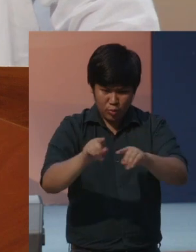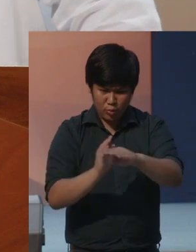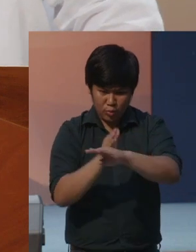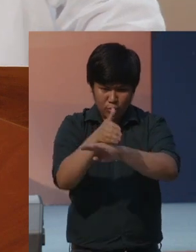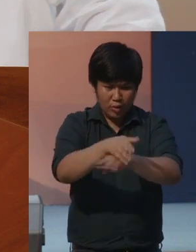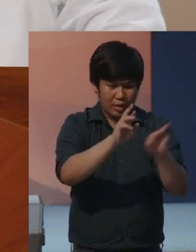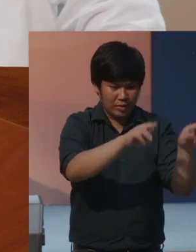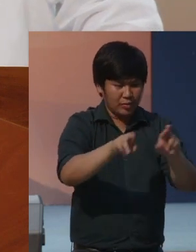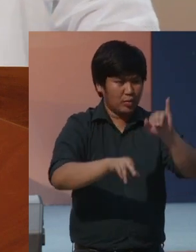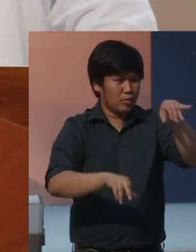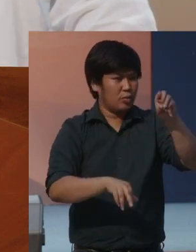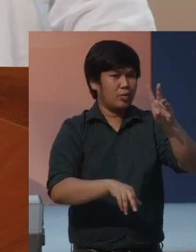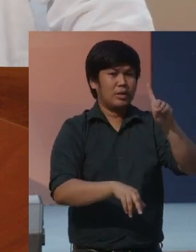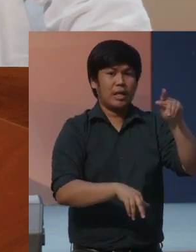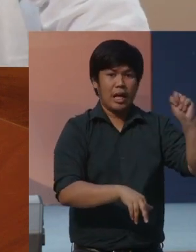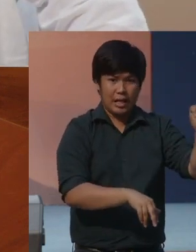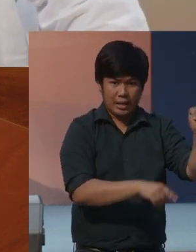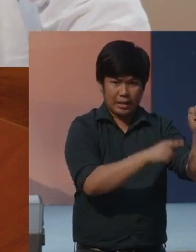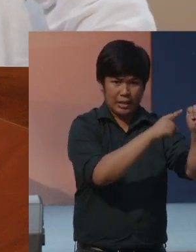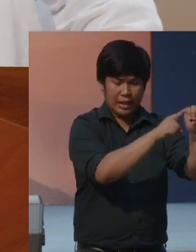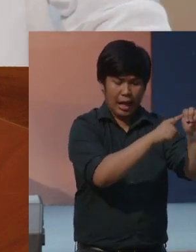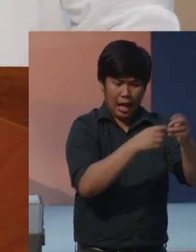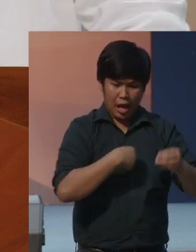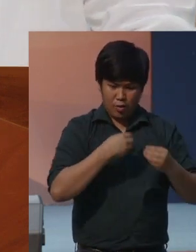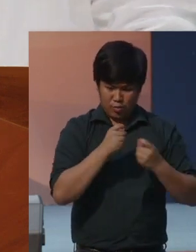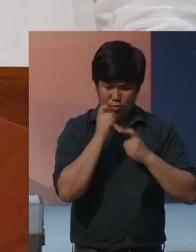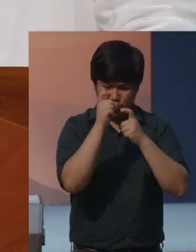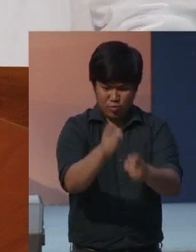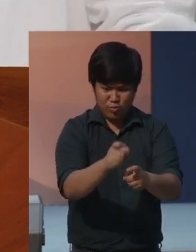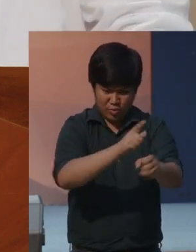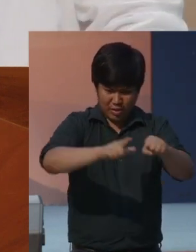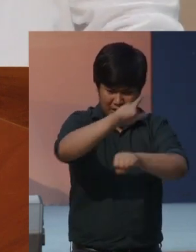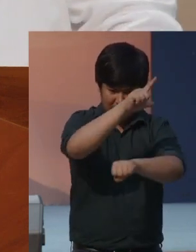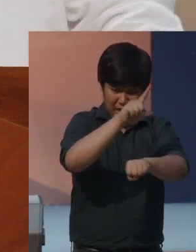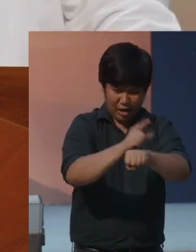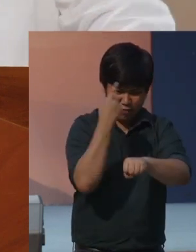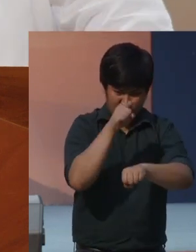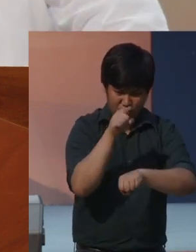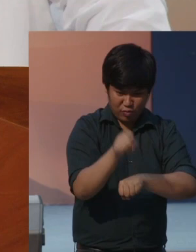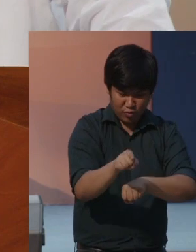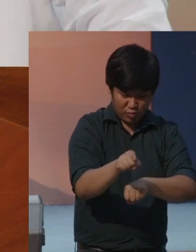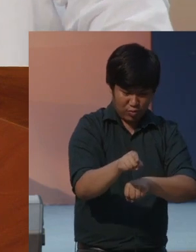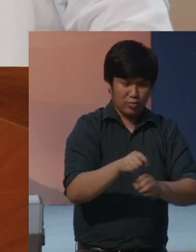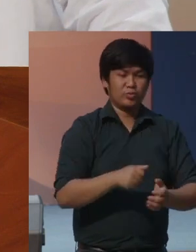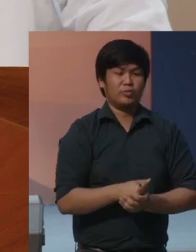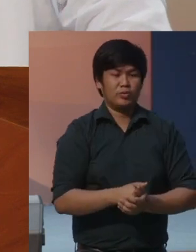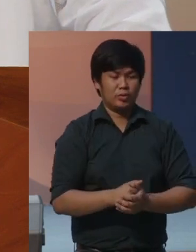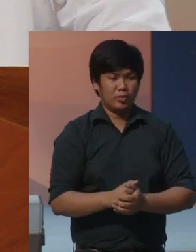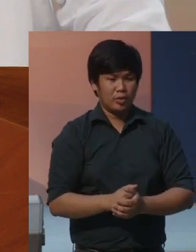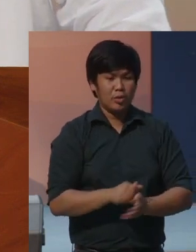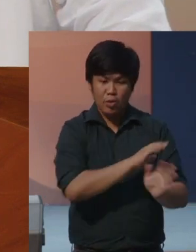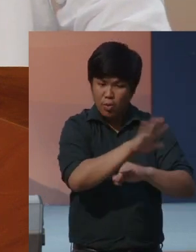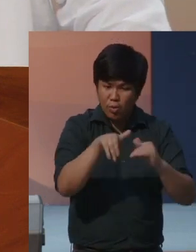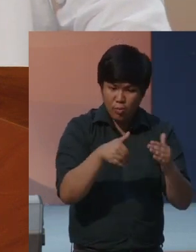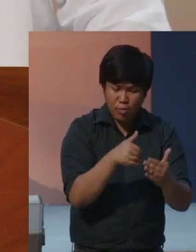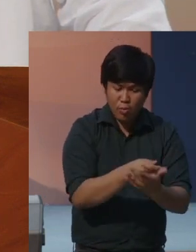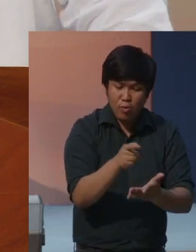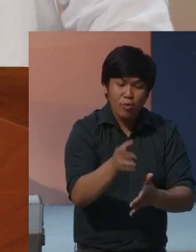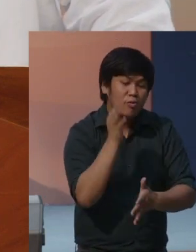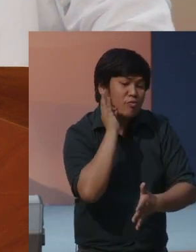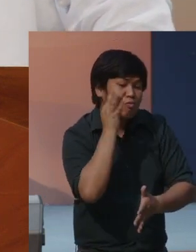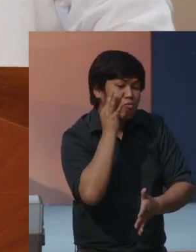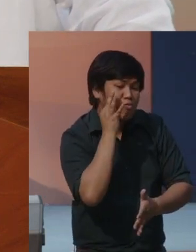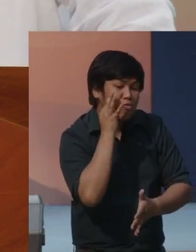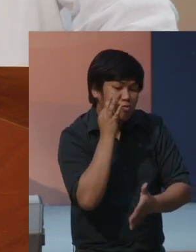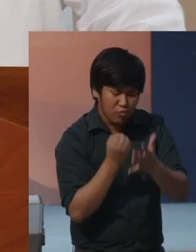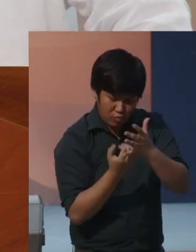these people, into the land that I am giving to them, to the people of Israel. Every place that the sole of your foot will tread